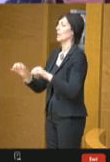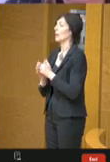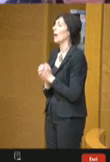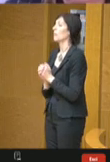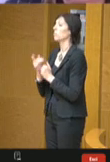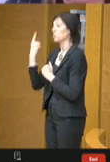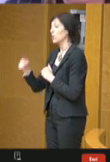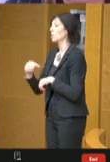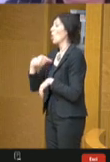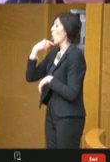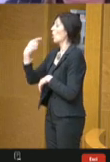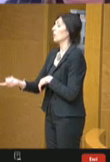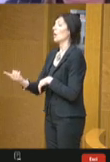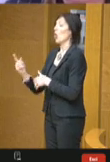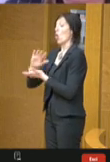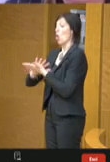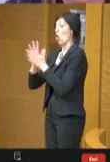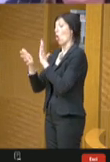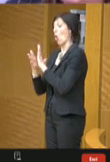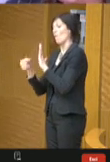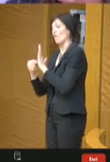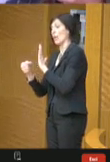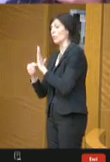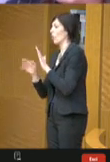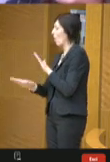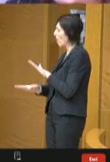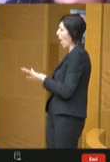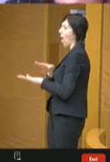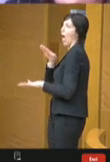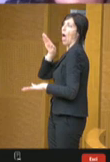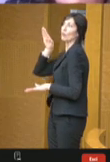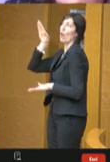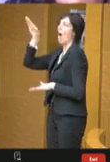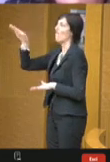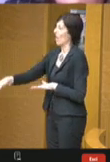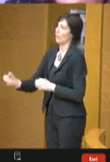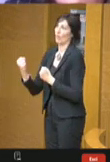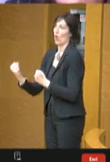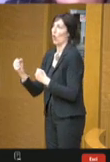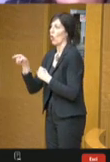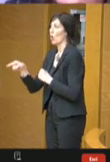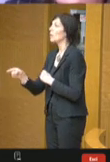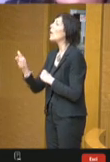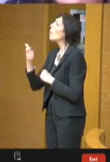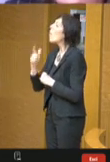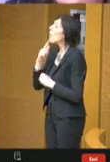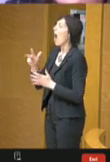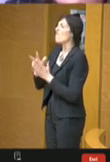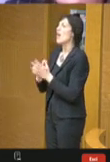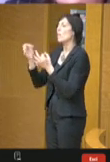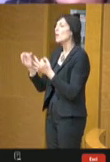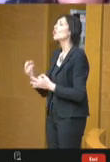questa convenzione ha fatto un passo avanti gigantesco dal punto di vista dell'affermazione di due